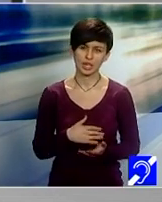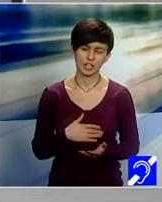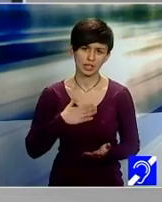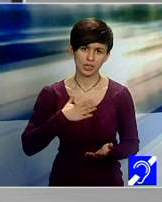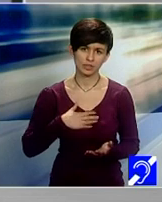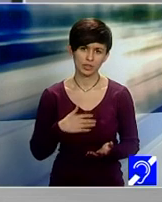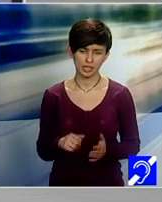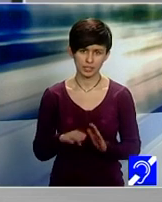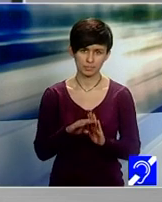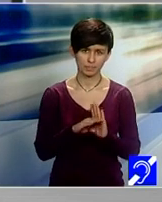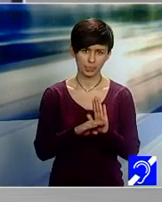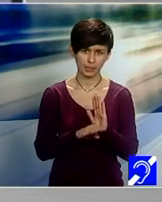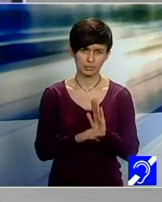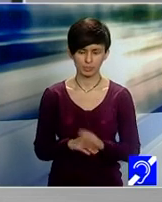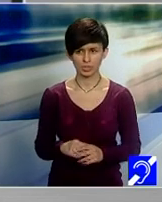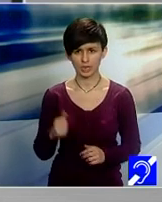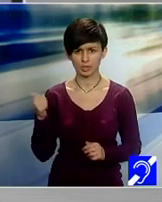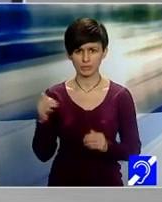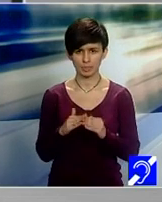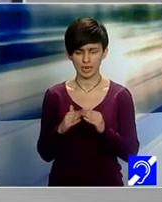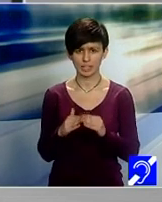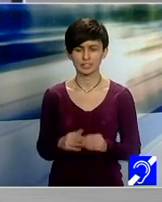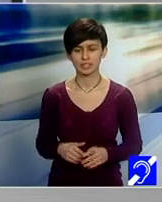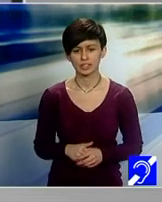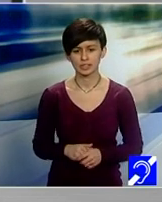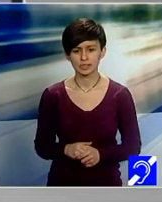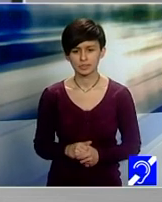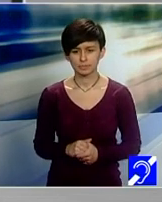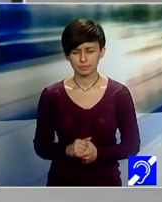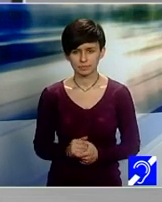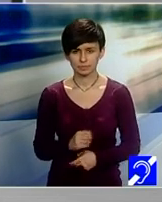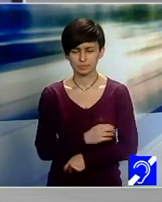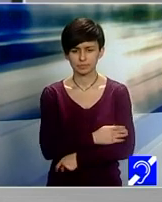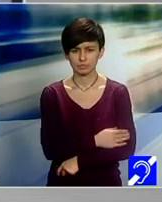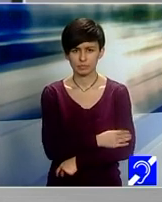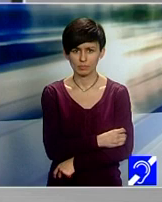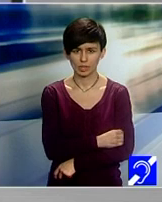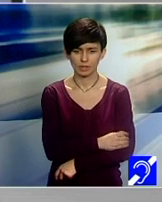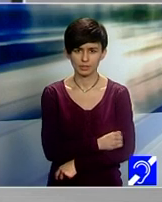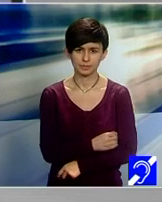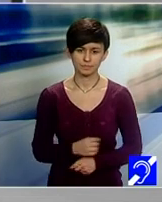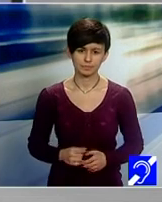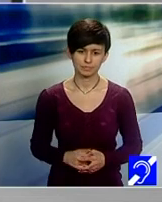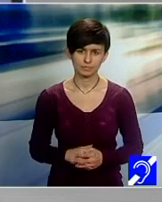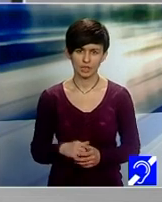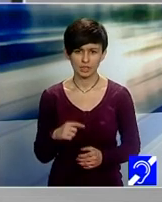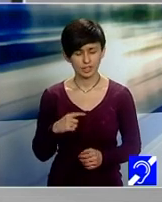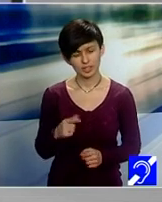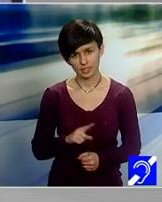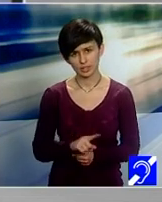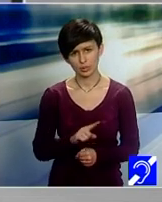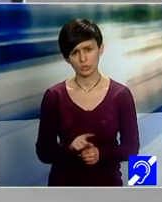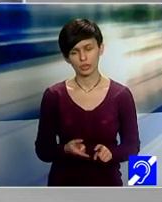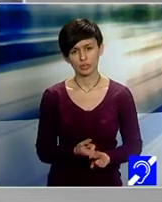s-ar afla în imposibilitate de a-și achita creditele. E o chestie de pe cine sacrifici până la urmă.